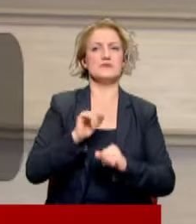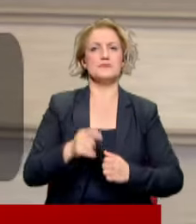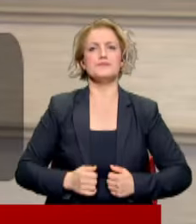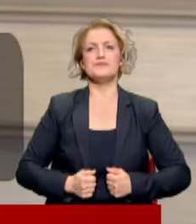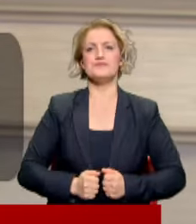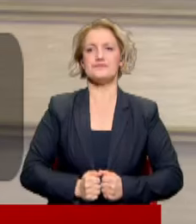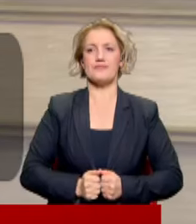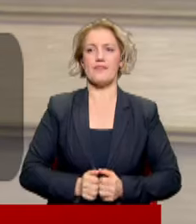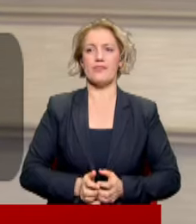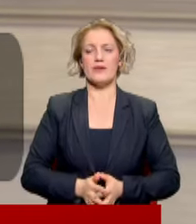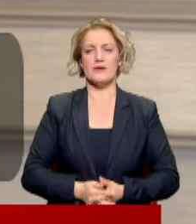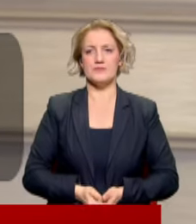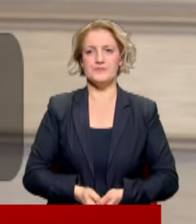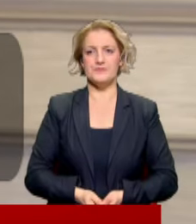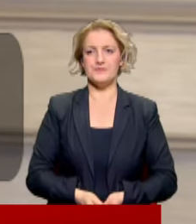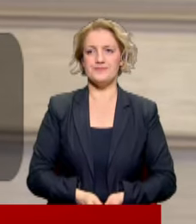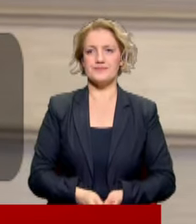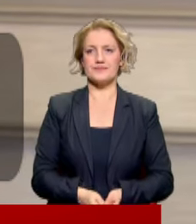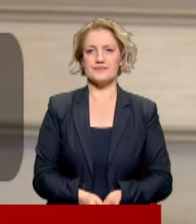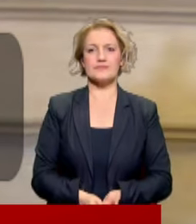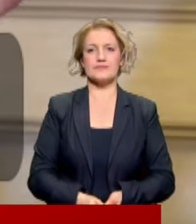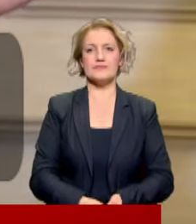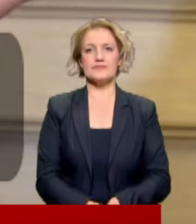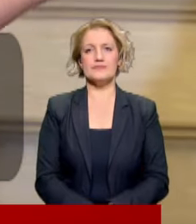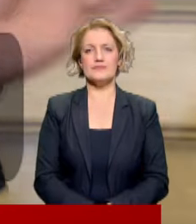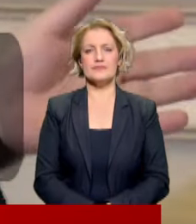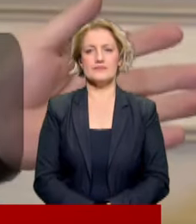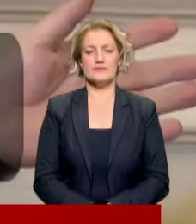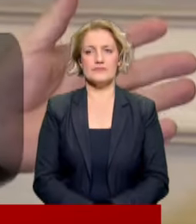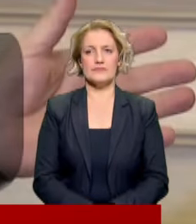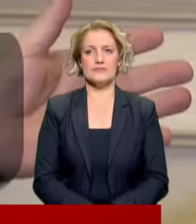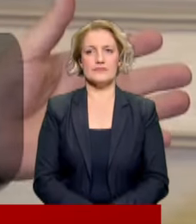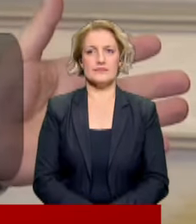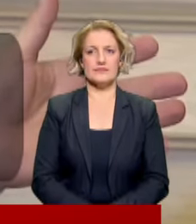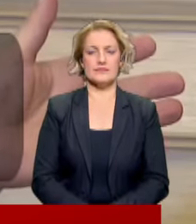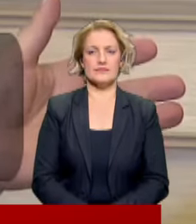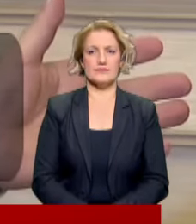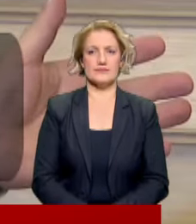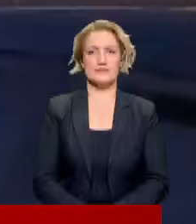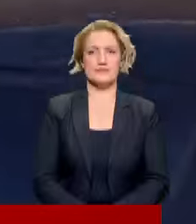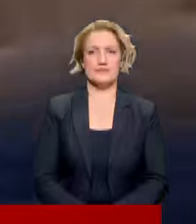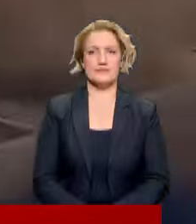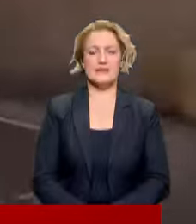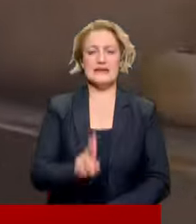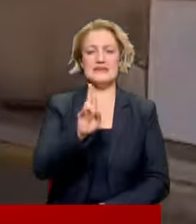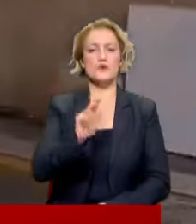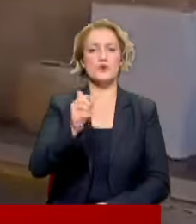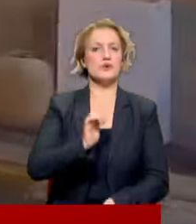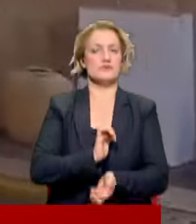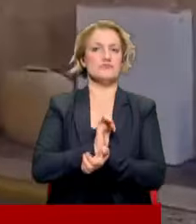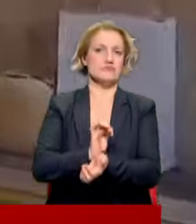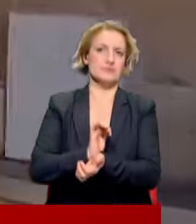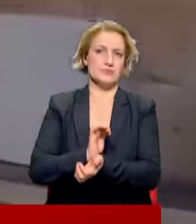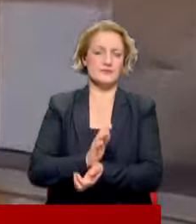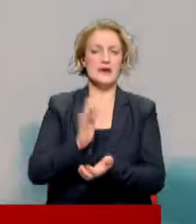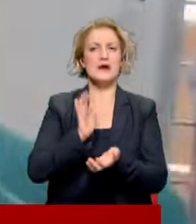Hukuk mahkemede mi görülüyor yoksa Ankara'da bir başka ofiste mi yazılıp çiziliyor? 7 gündür tutuklu Ahmet